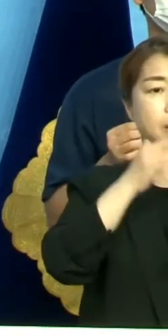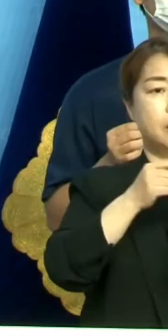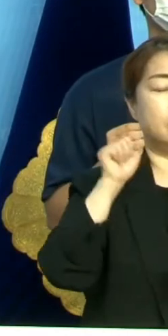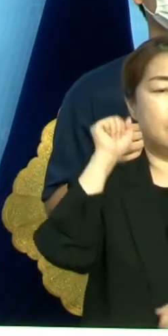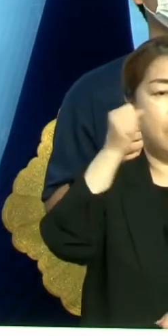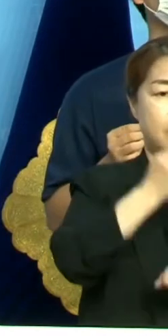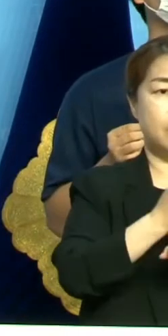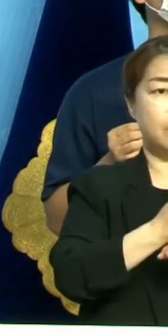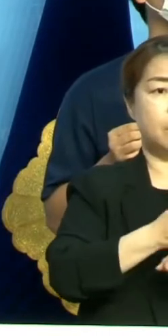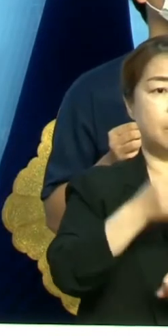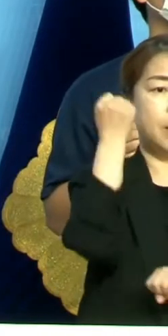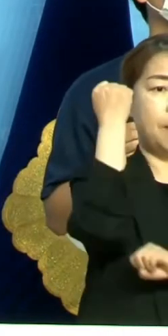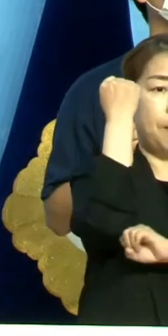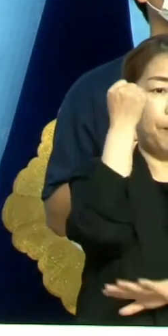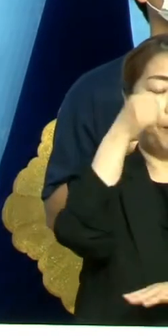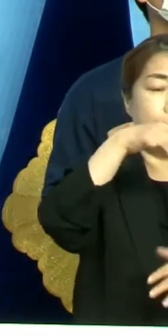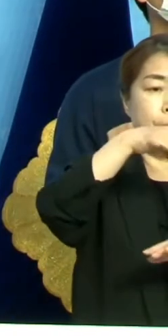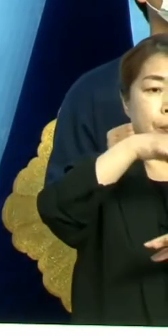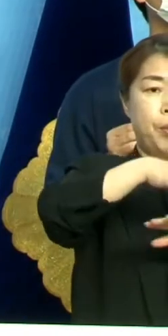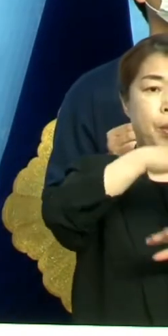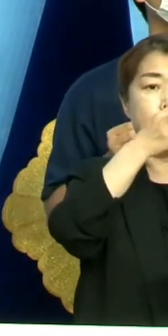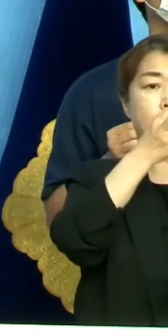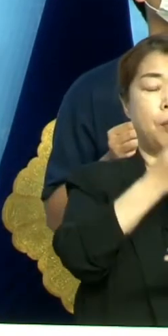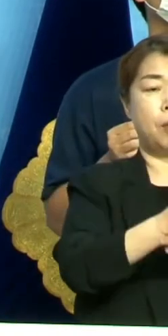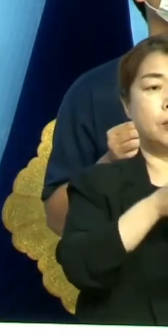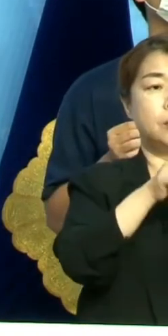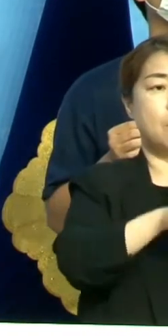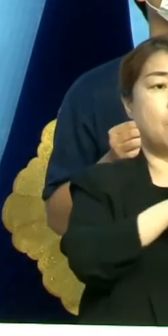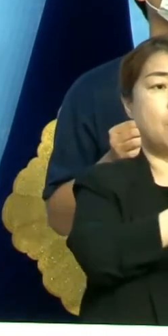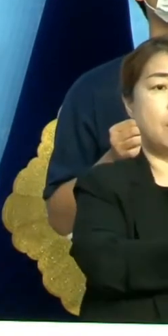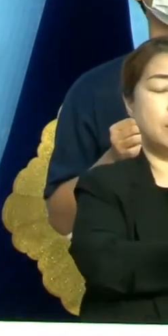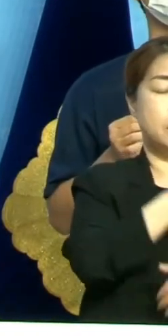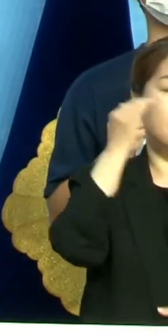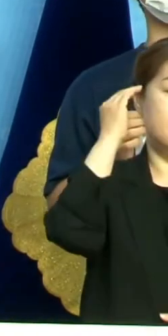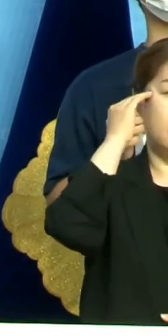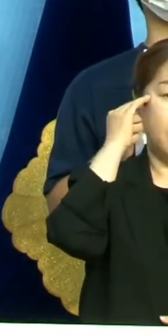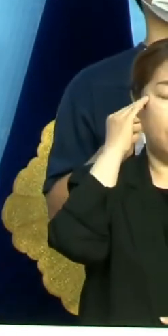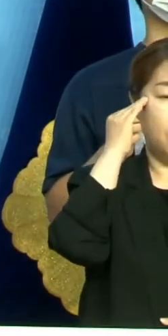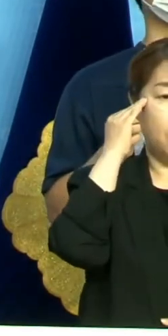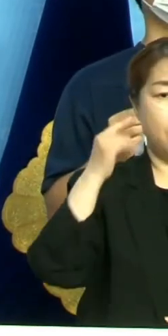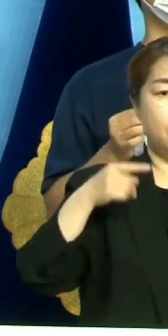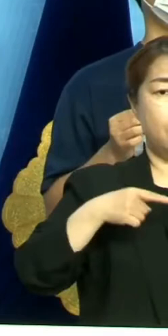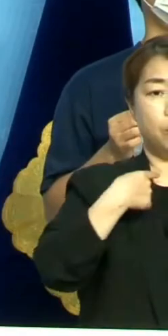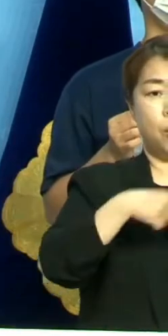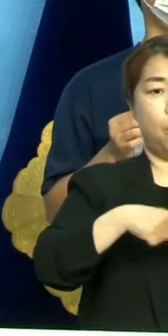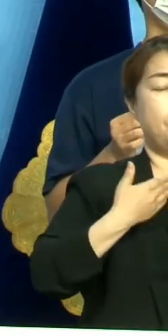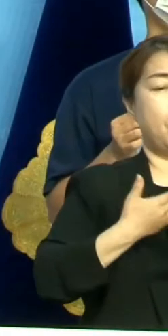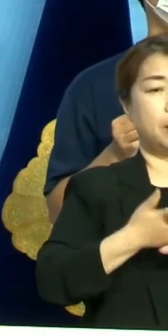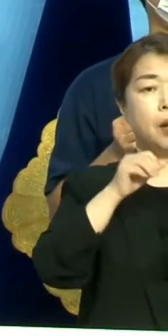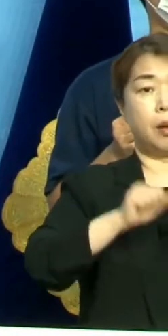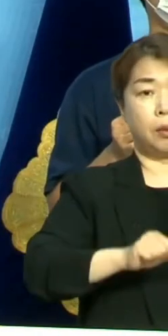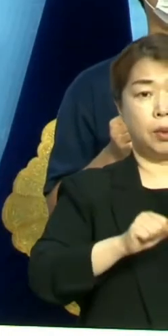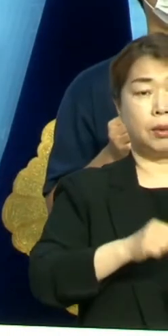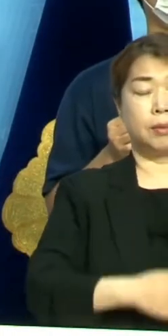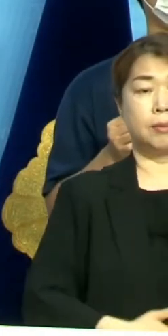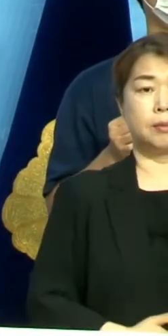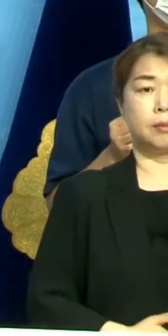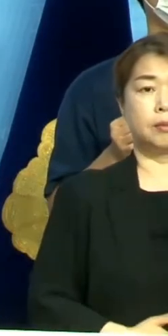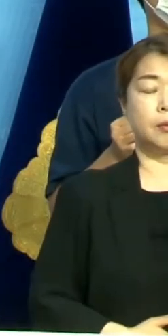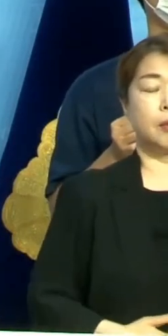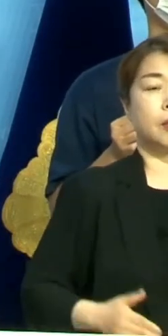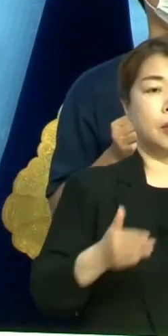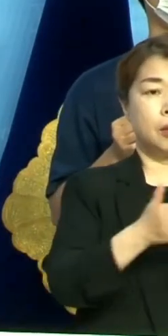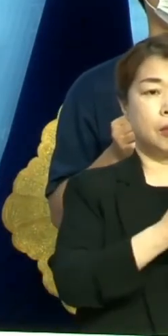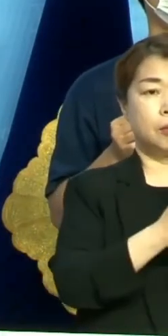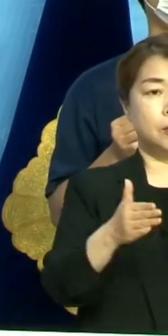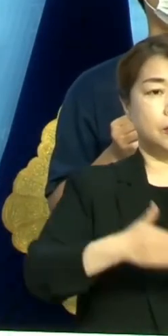헌법적 권리를 침해하는 것이고 어 b 반 교육적 2까지 합니다 따라서